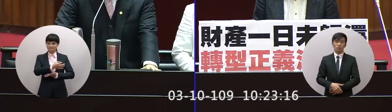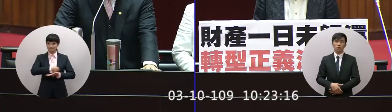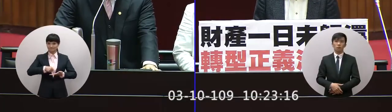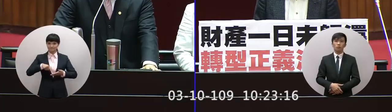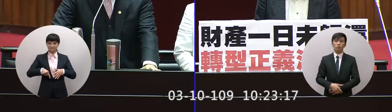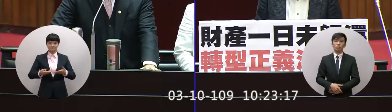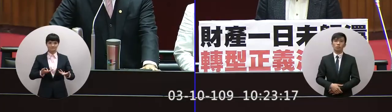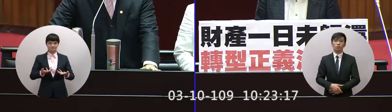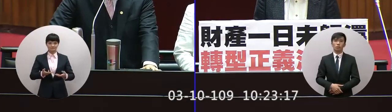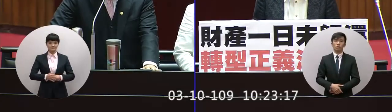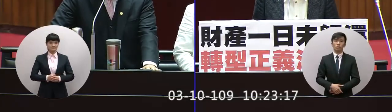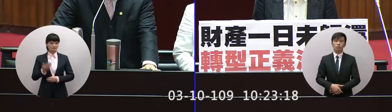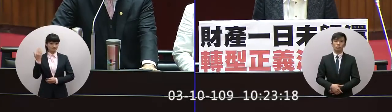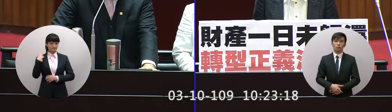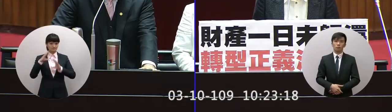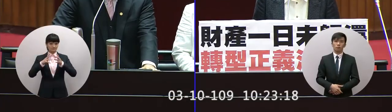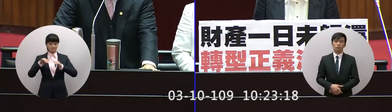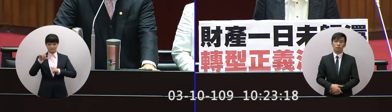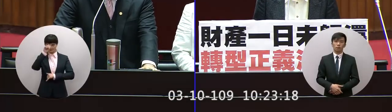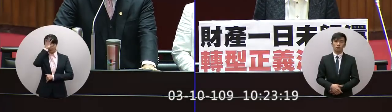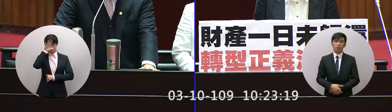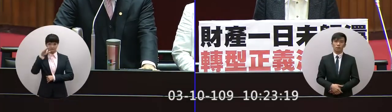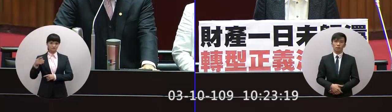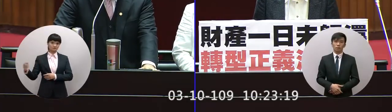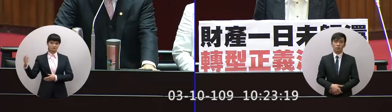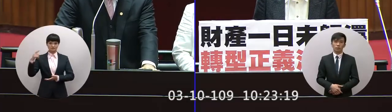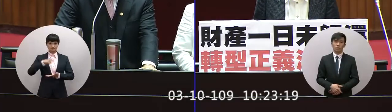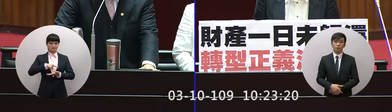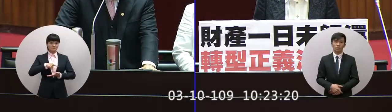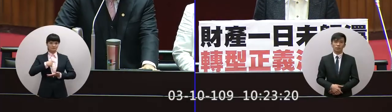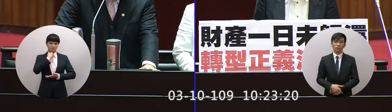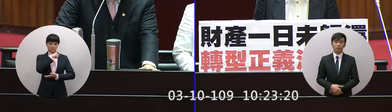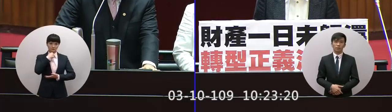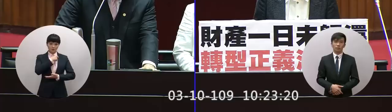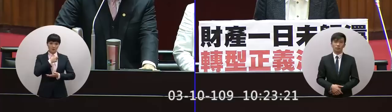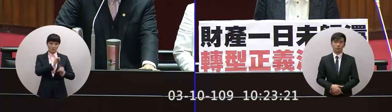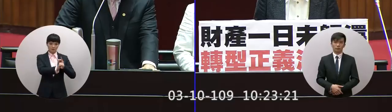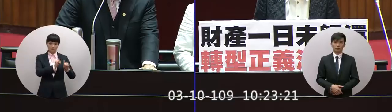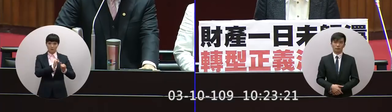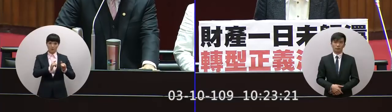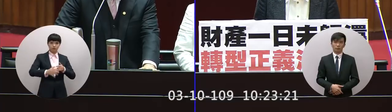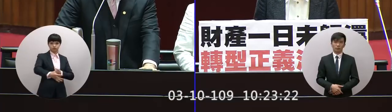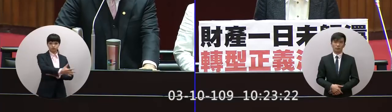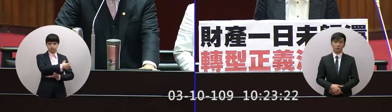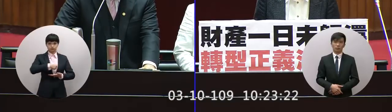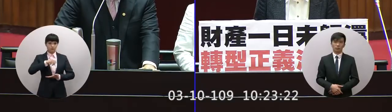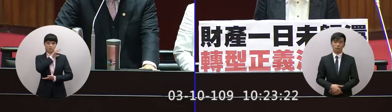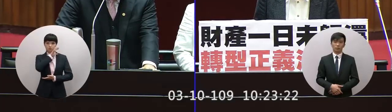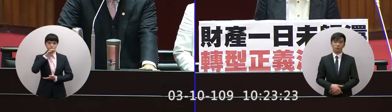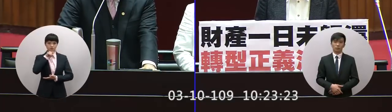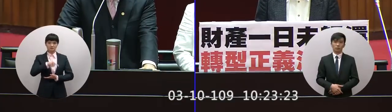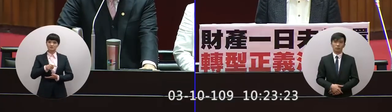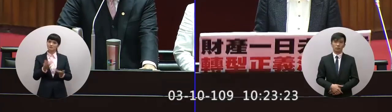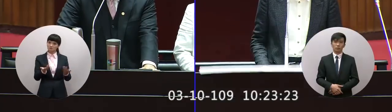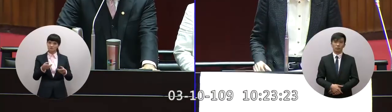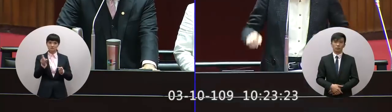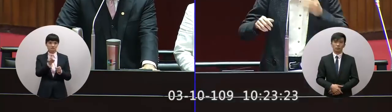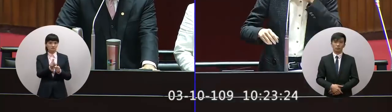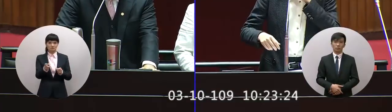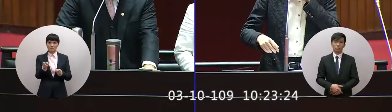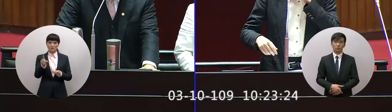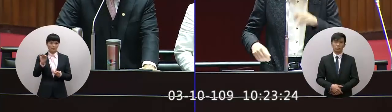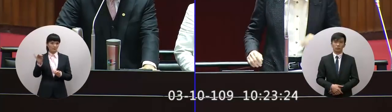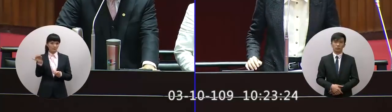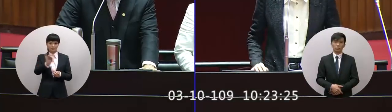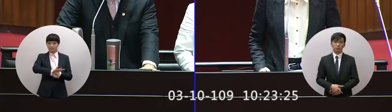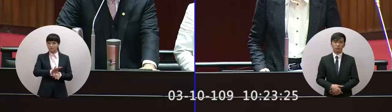湾，他何止这一些，恐怕十倍百倍于这一些。他占的还不只是人民的，包